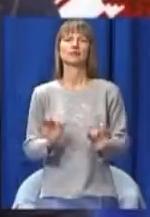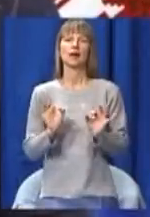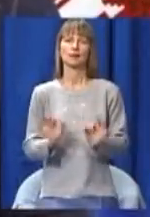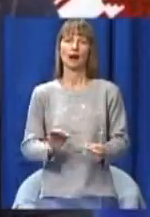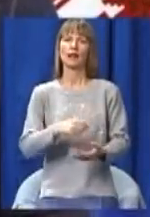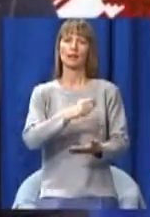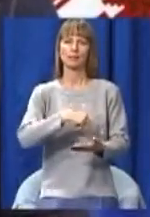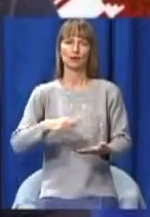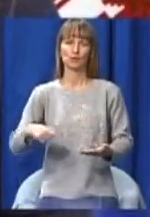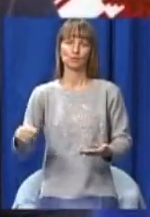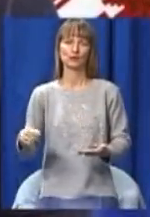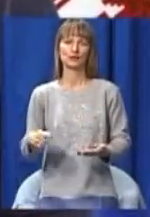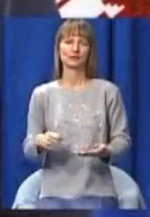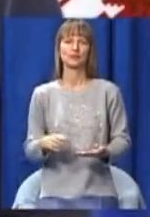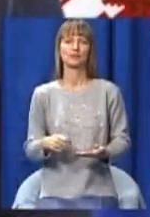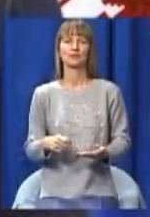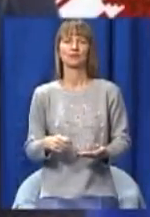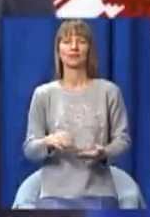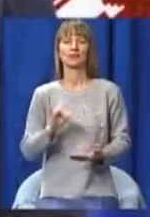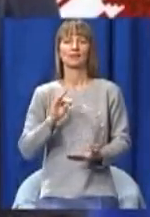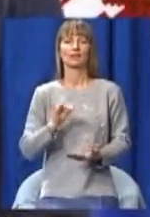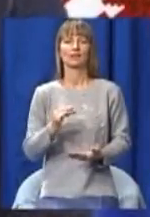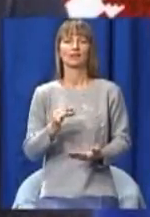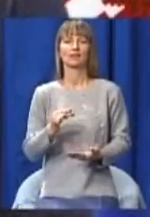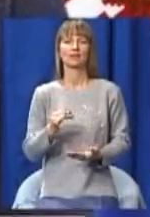правильно пишут. И